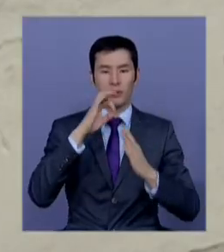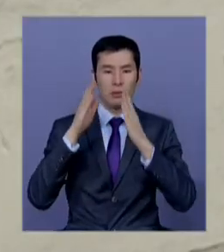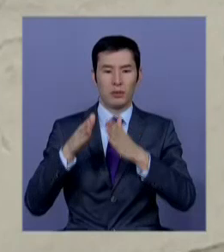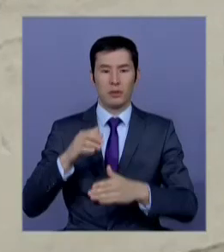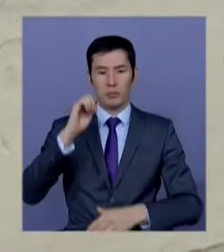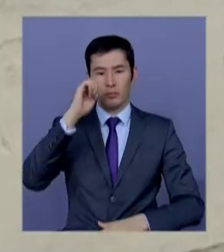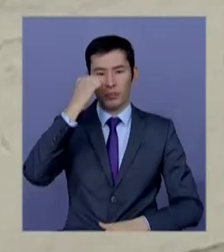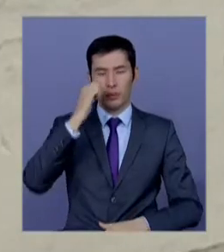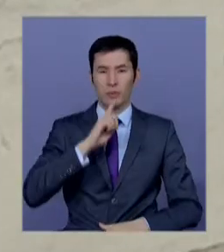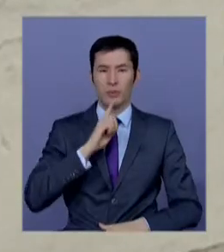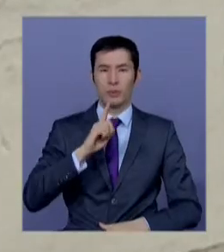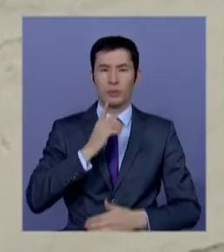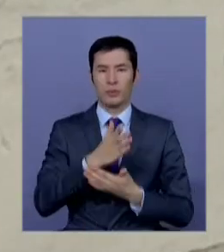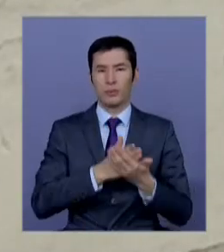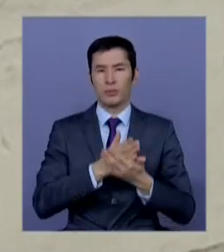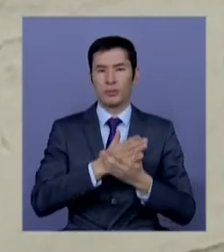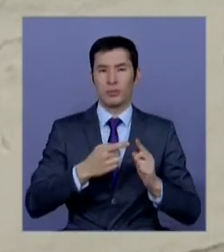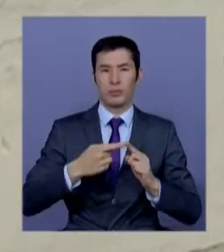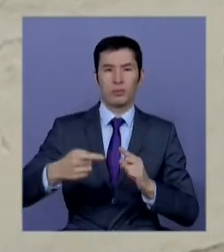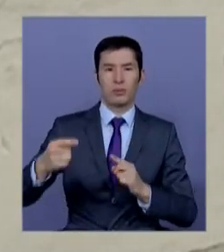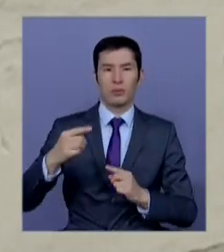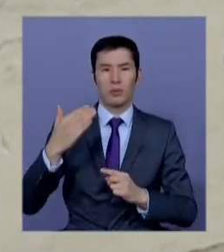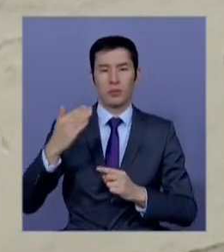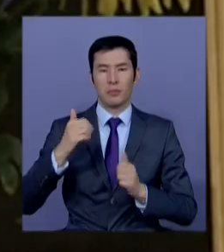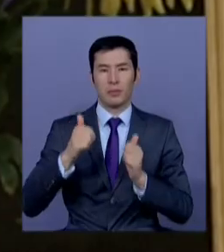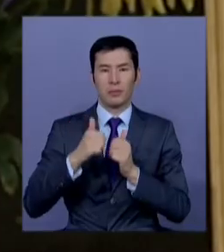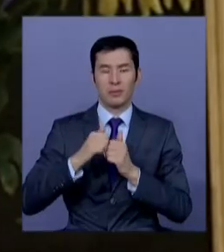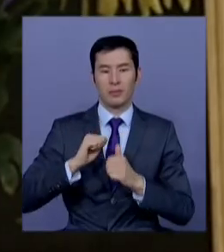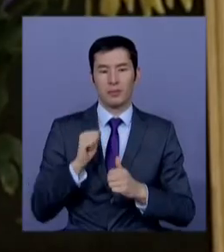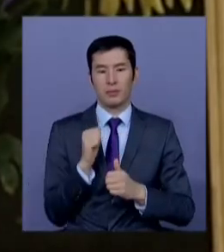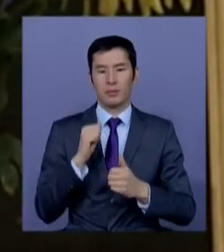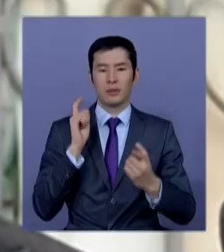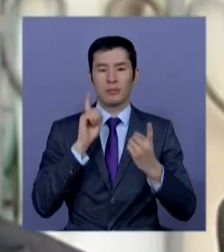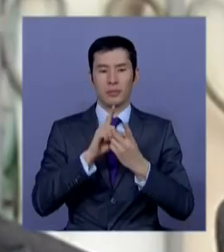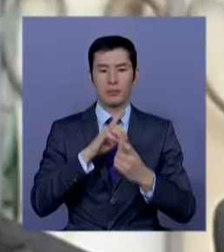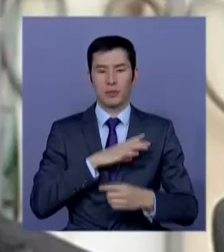ардагер журналист қауым мен Төлепберген Тобағабыловтың жақындары жиналды.